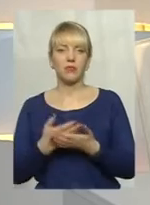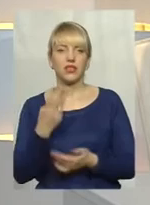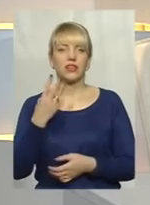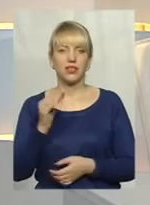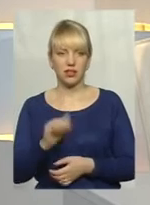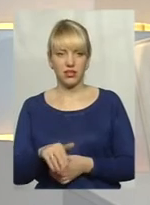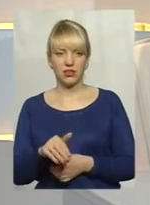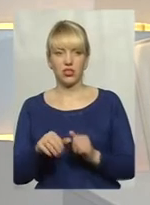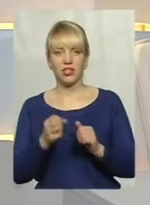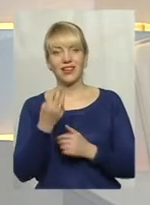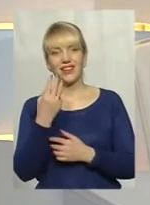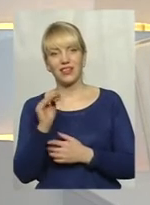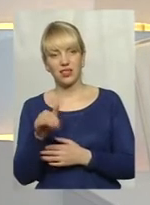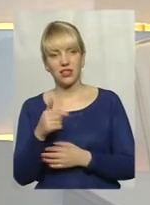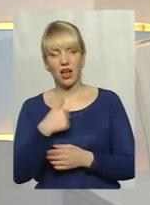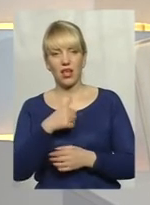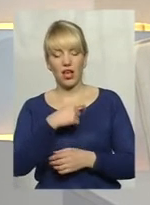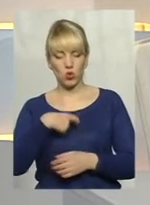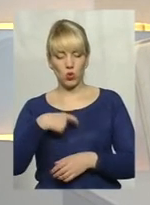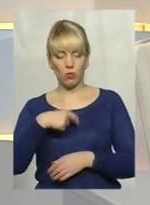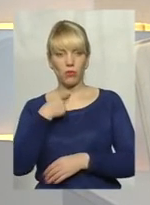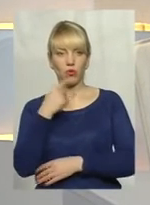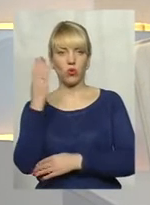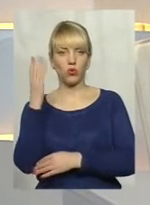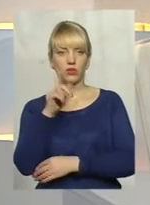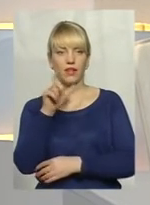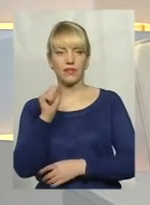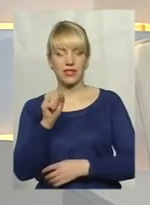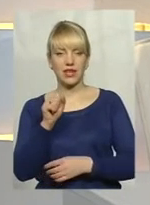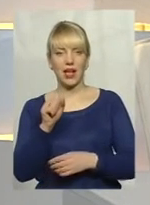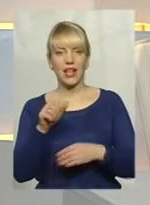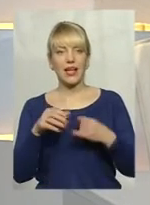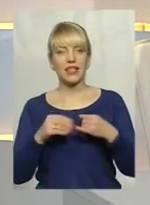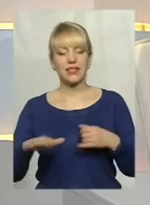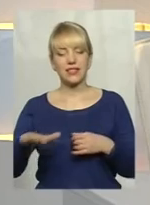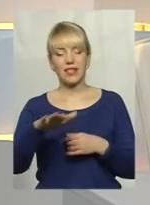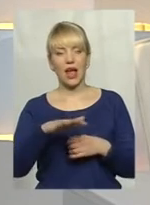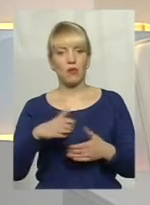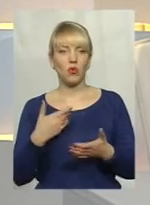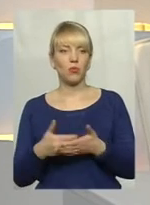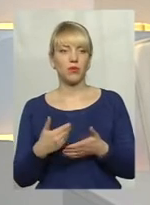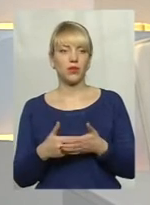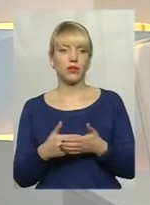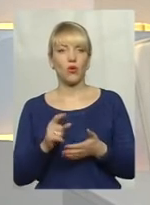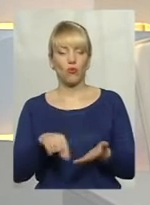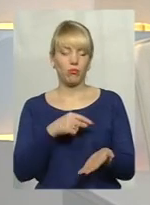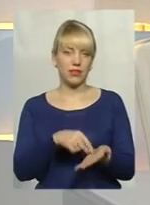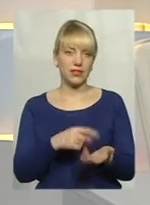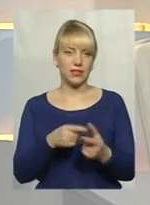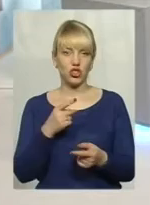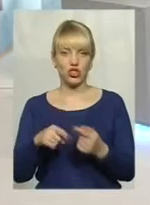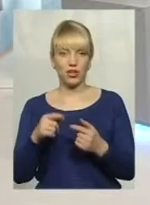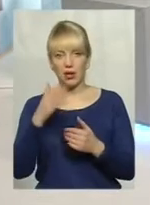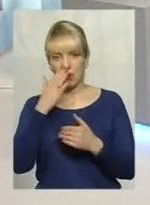13 тисяч, а я собі проголосував за клаптик землі, десь чи то в місті, чи то при